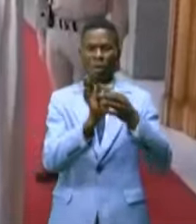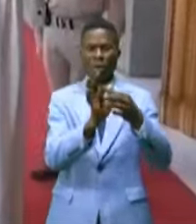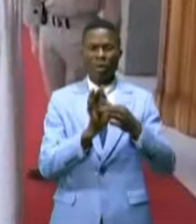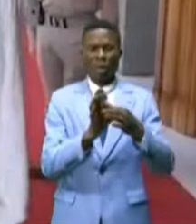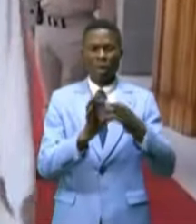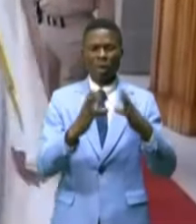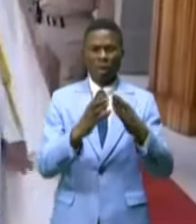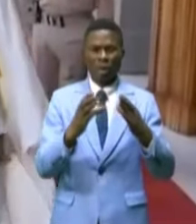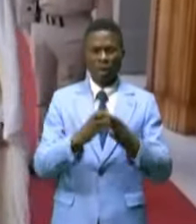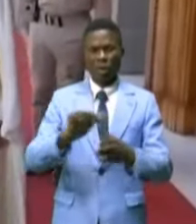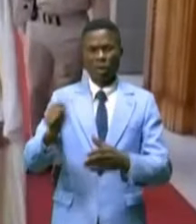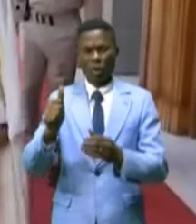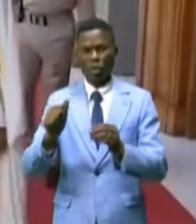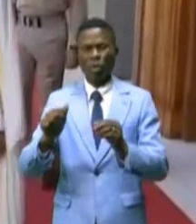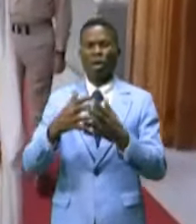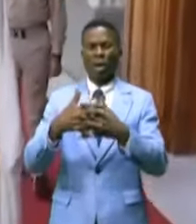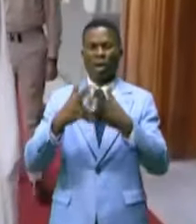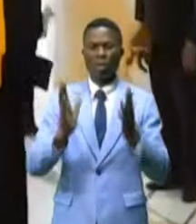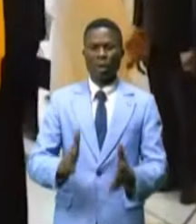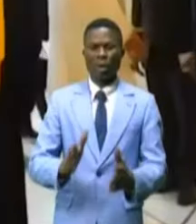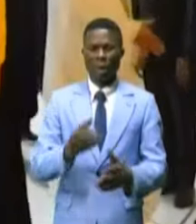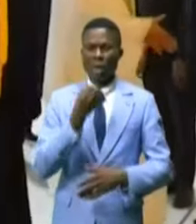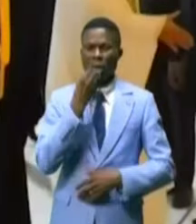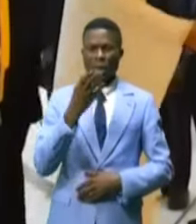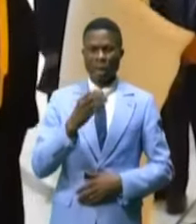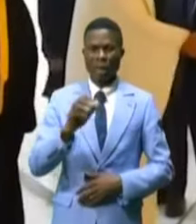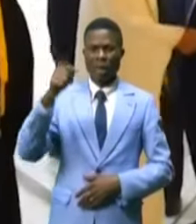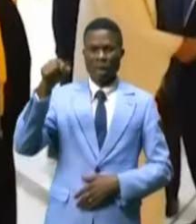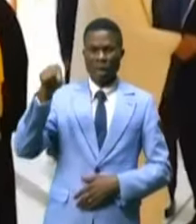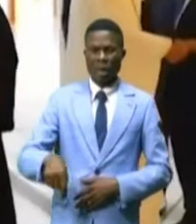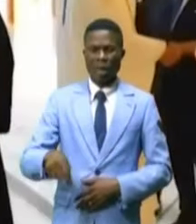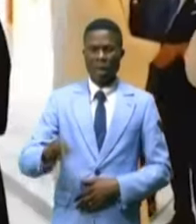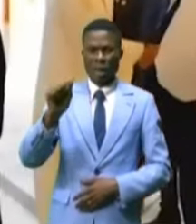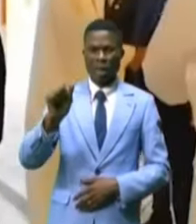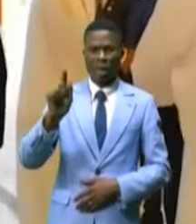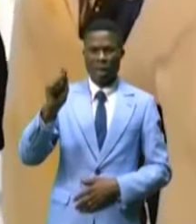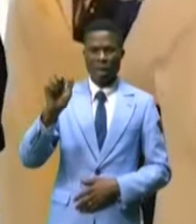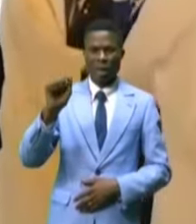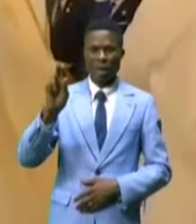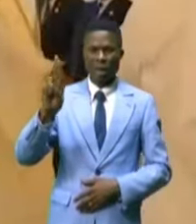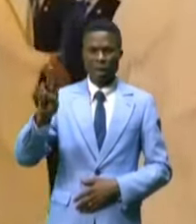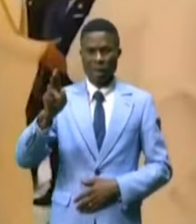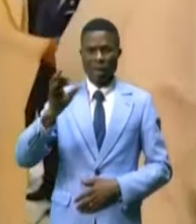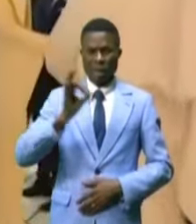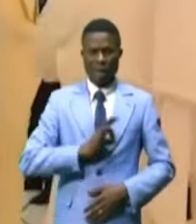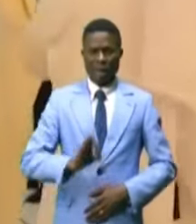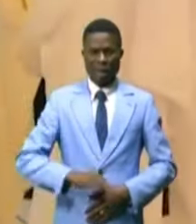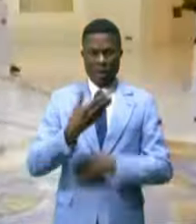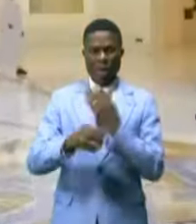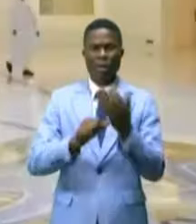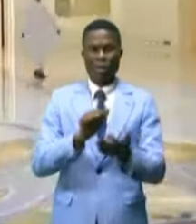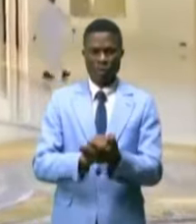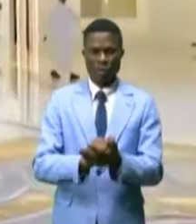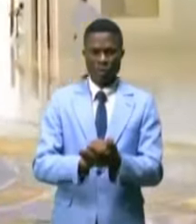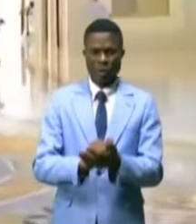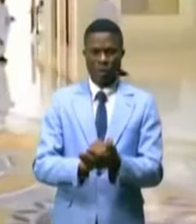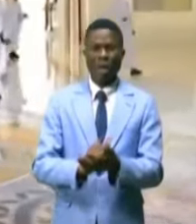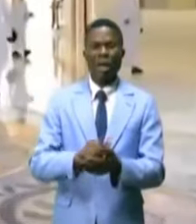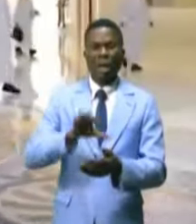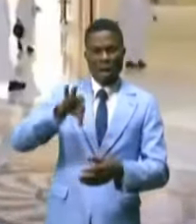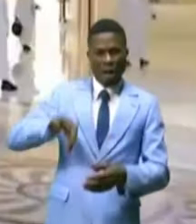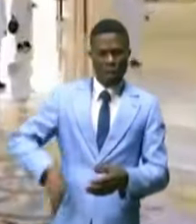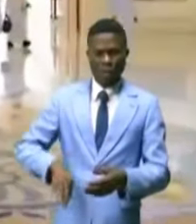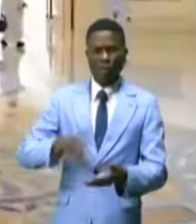avec certains partenaires à l'image du Qatar. Félix-Antoine Tshisekedi l'a fait et les retombées